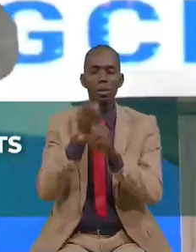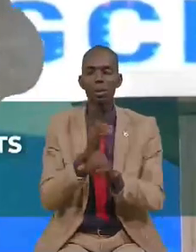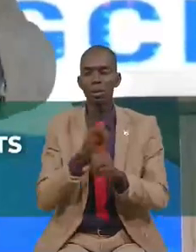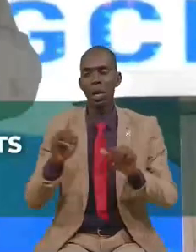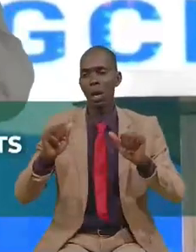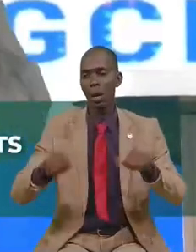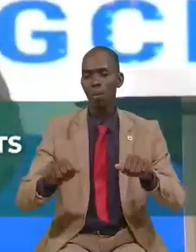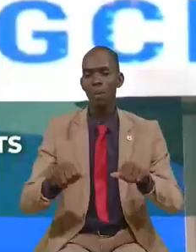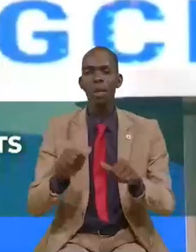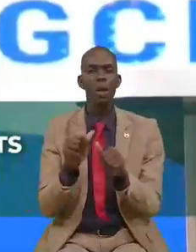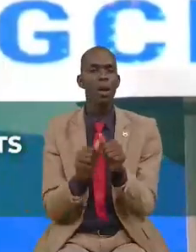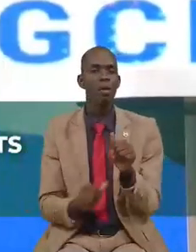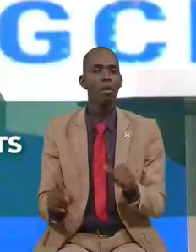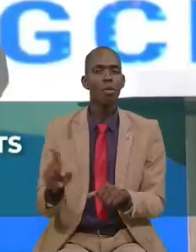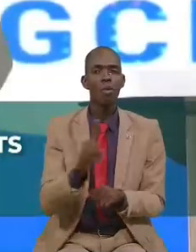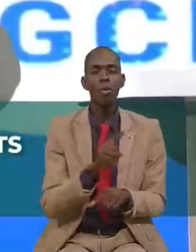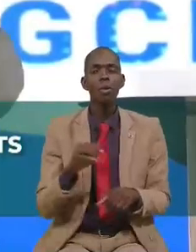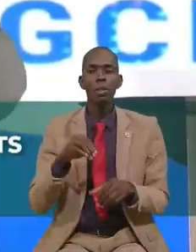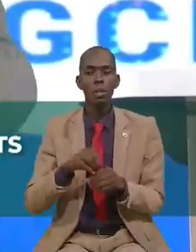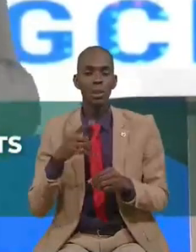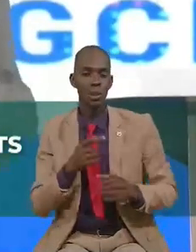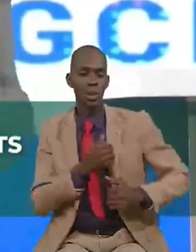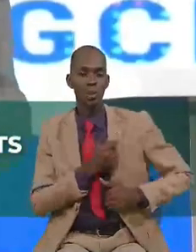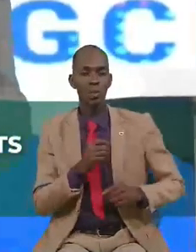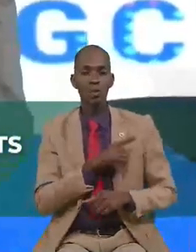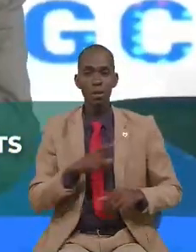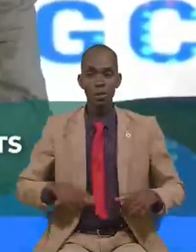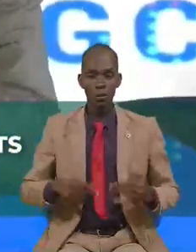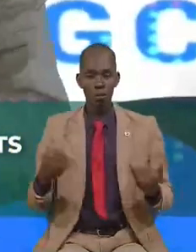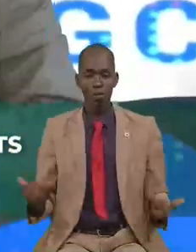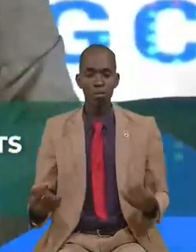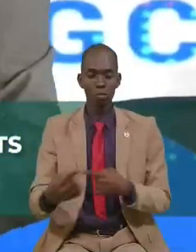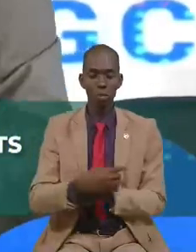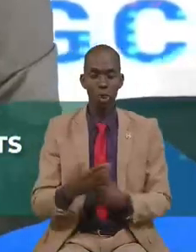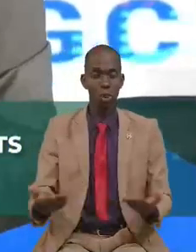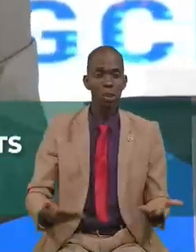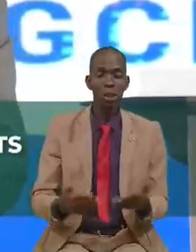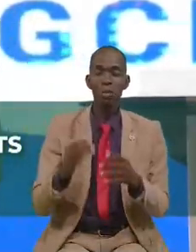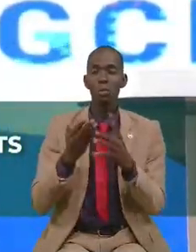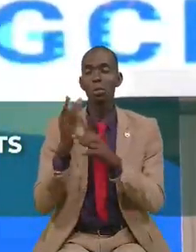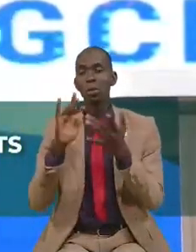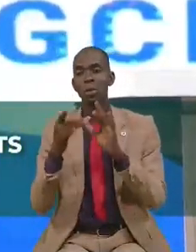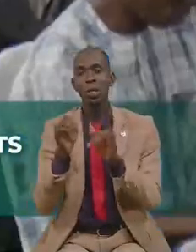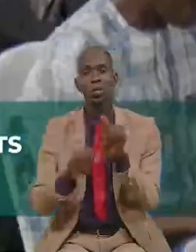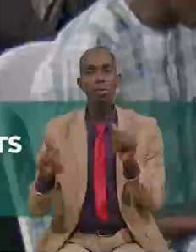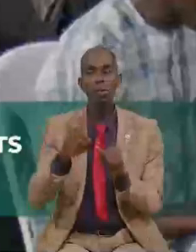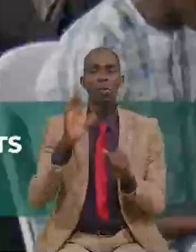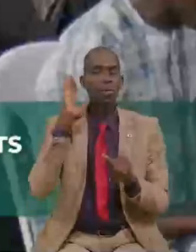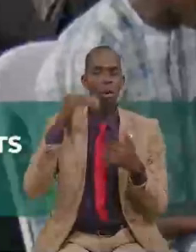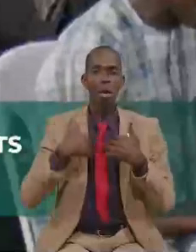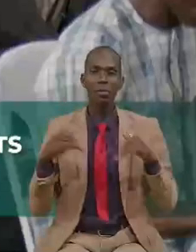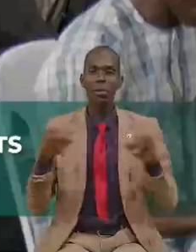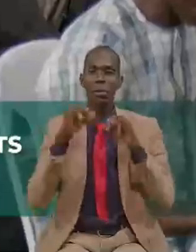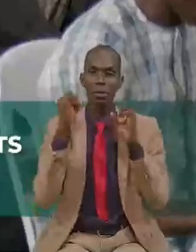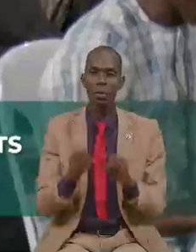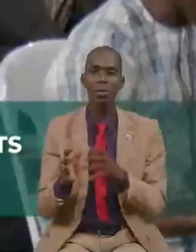capacité. Chacun dans l'armée du Seigneur aujourd'hui, ici en ligne, n'importe où vous êtes, aura la même puissance,